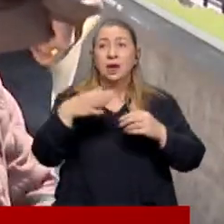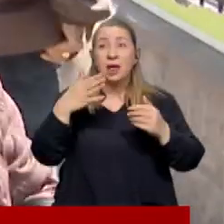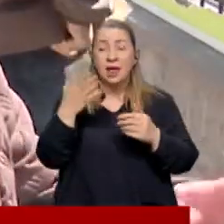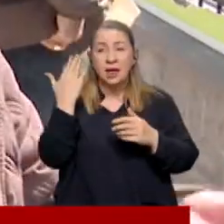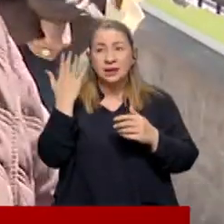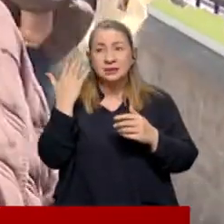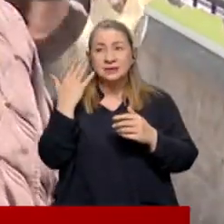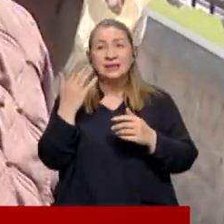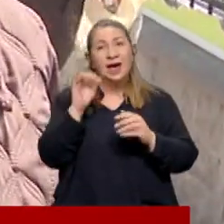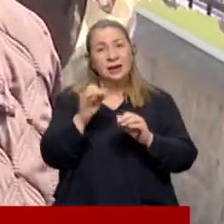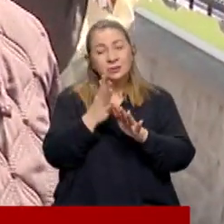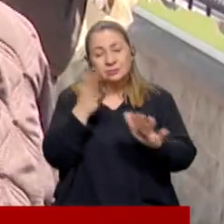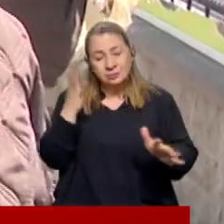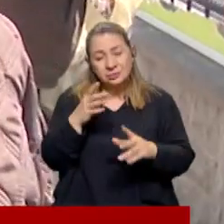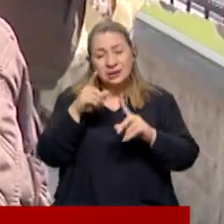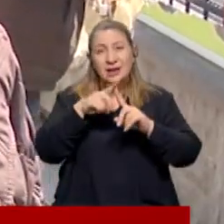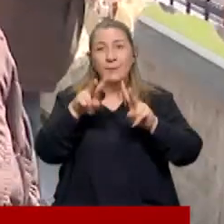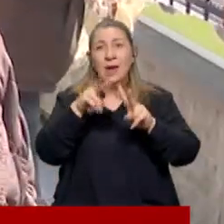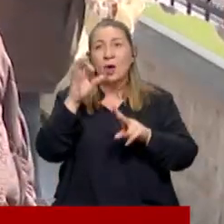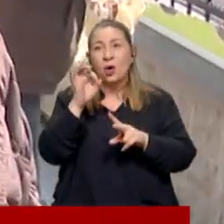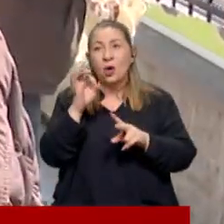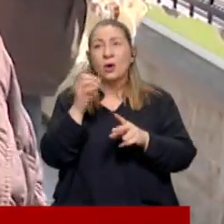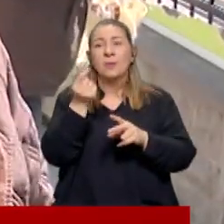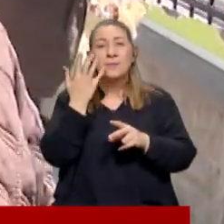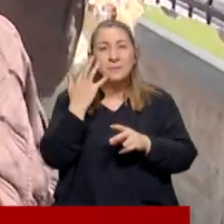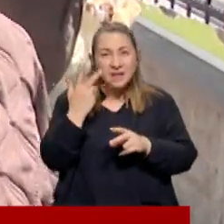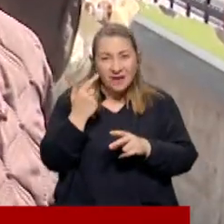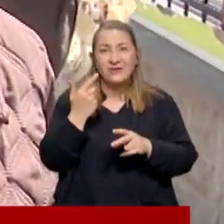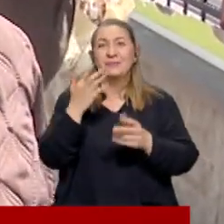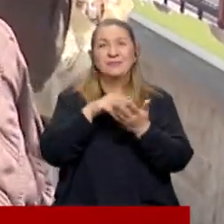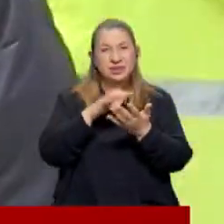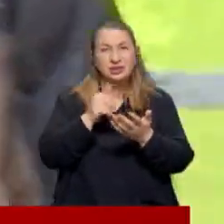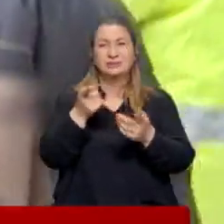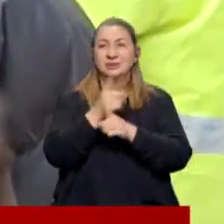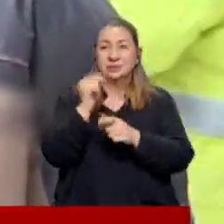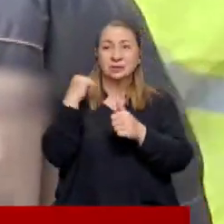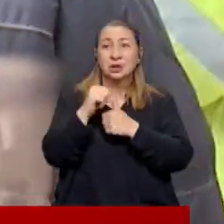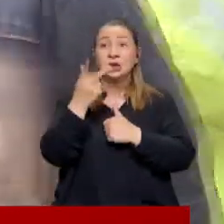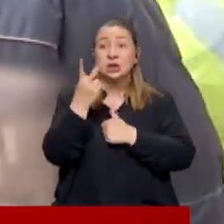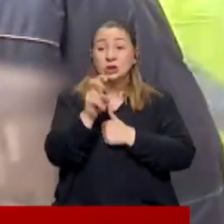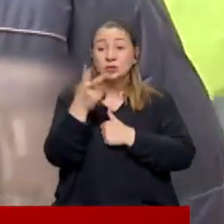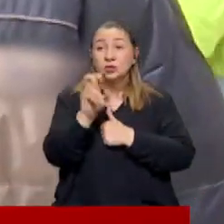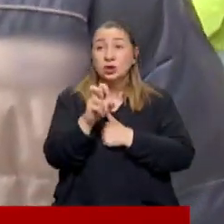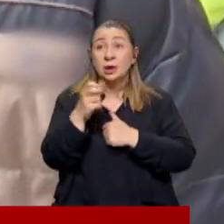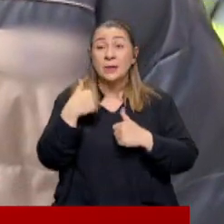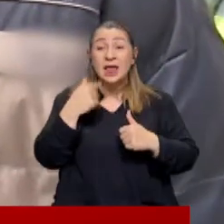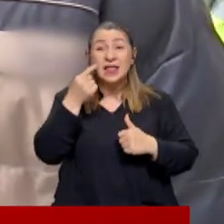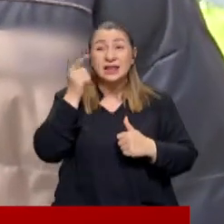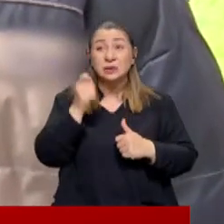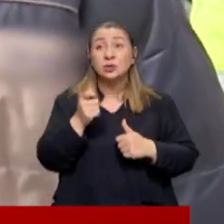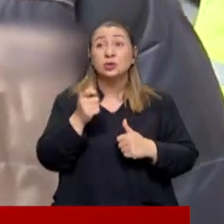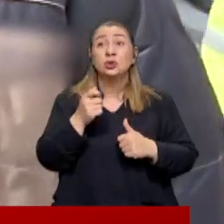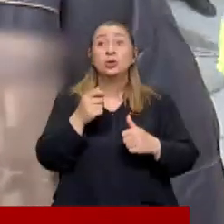Eskişehir'de geri dönüyor eskiden de gelir Toprak malzeme ofislerinden alırdık birinci falan şimdi gene geldik işte iki üç aydır Ben Halis